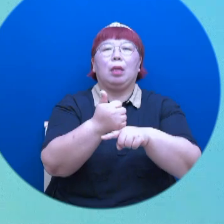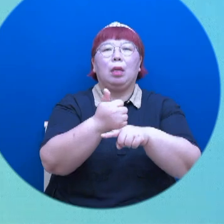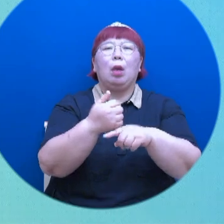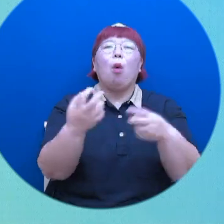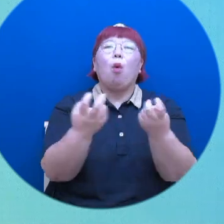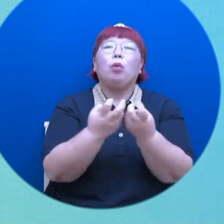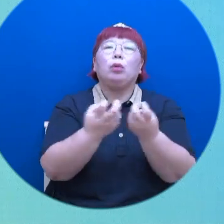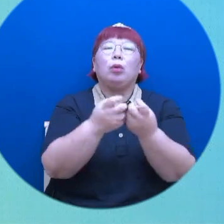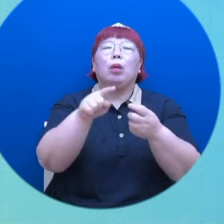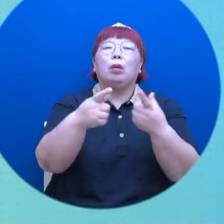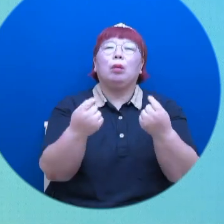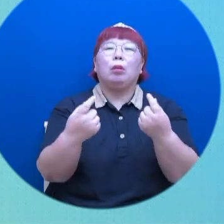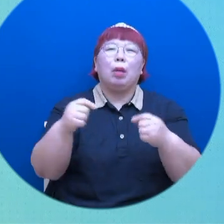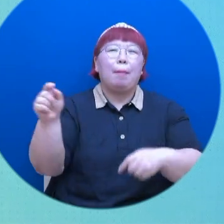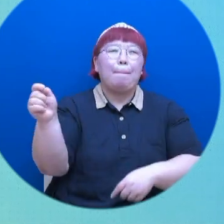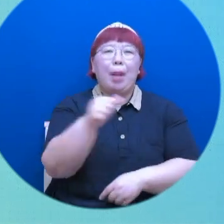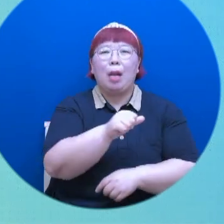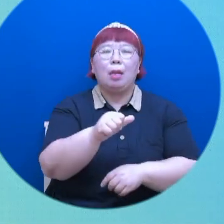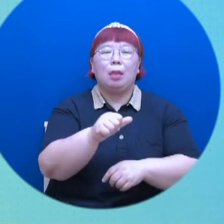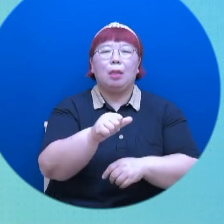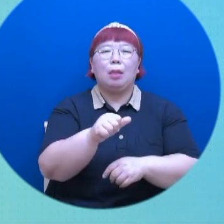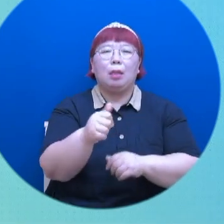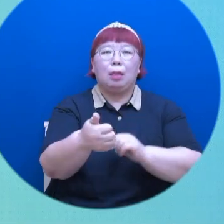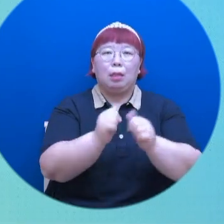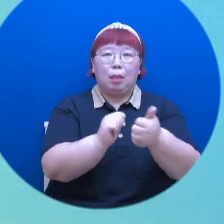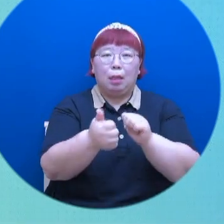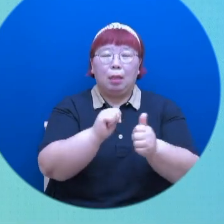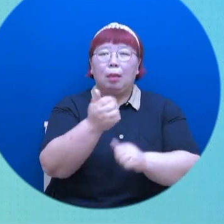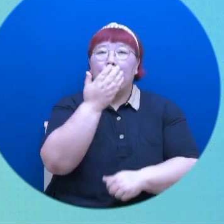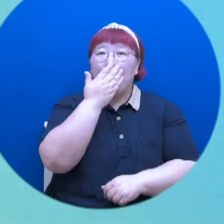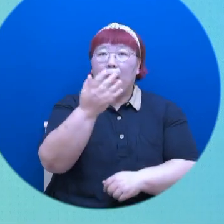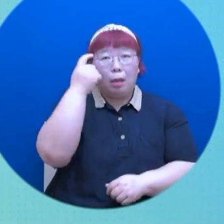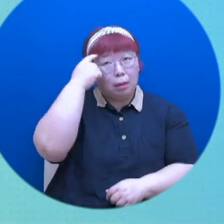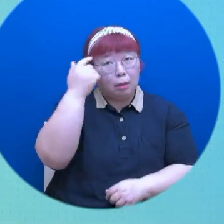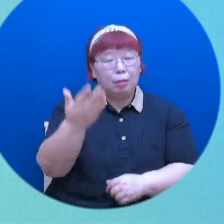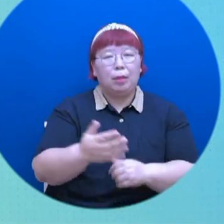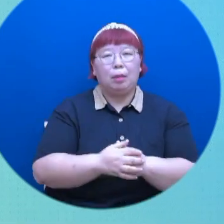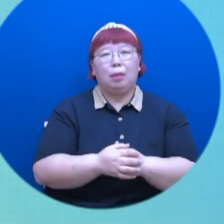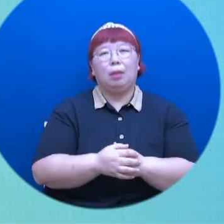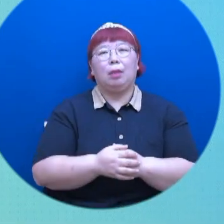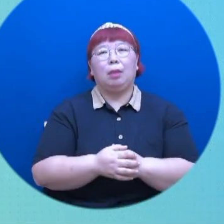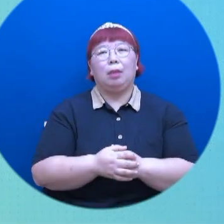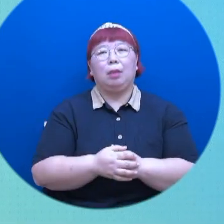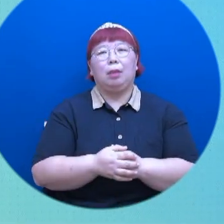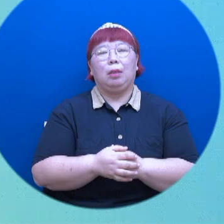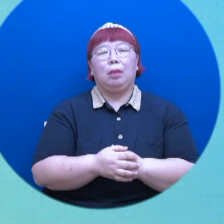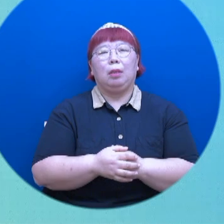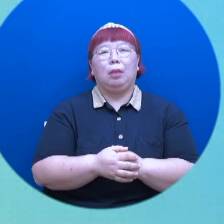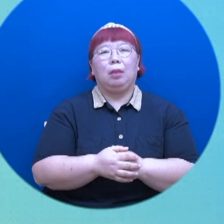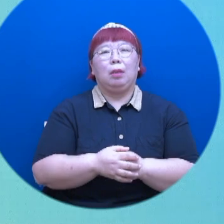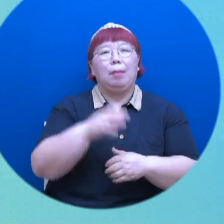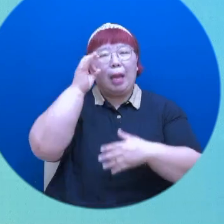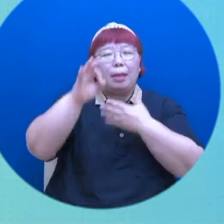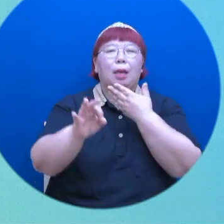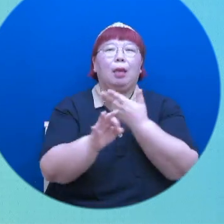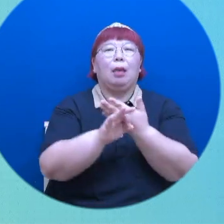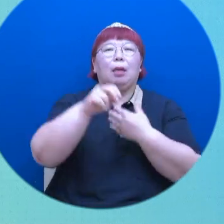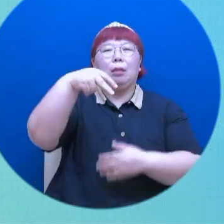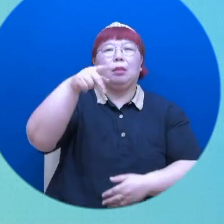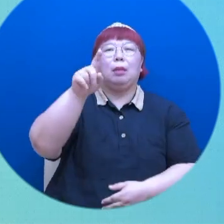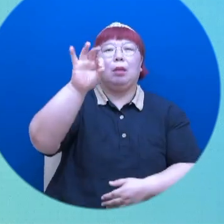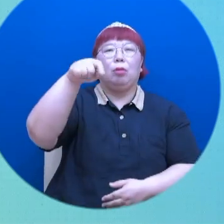빨리 달릴 수 있었을까요? 만약 다윗이 사울이 준 갑옷을